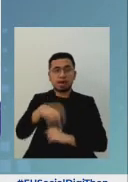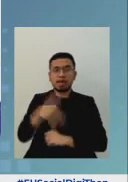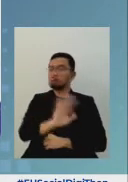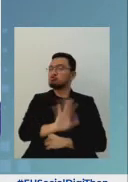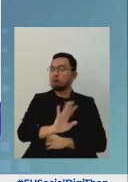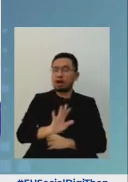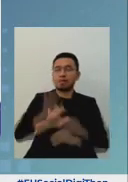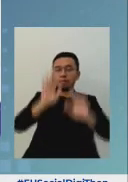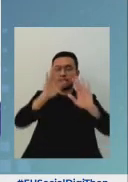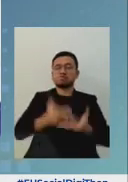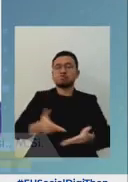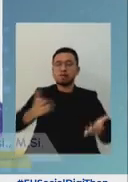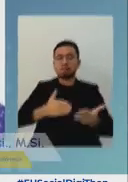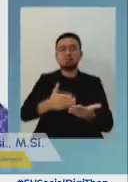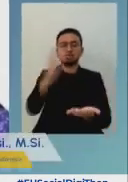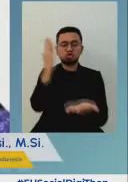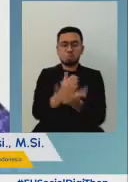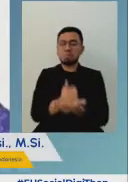Terima kasih, Mbak Nina.